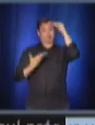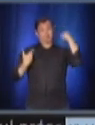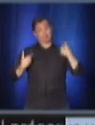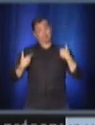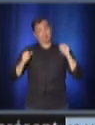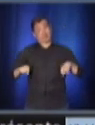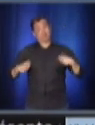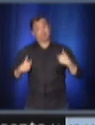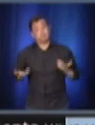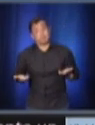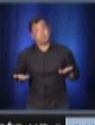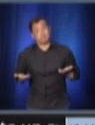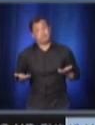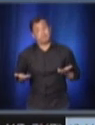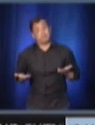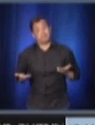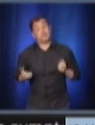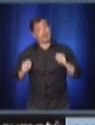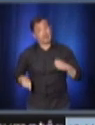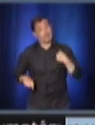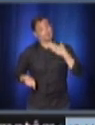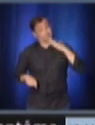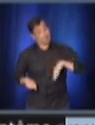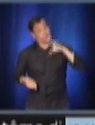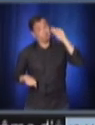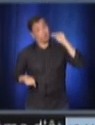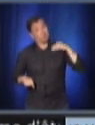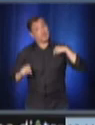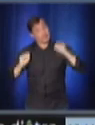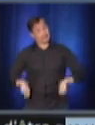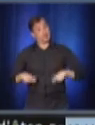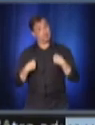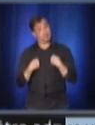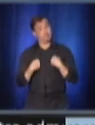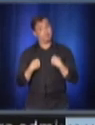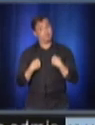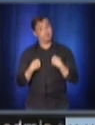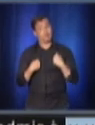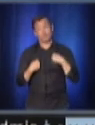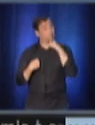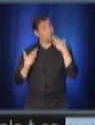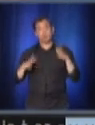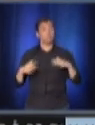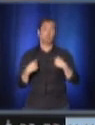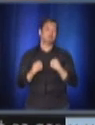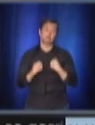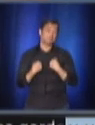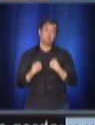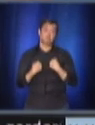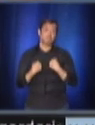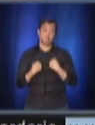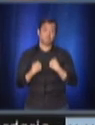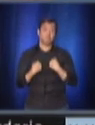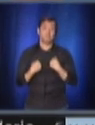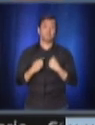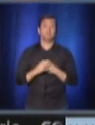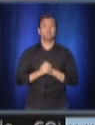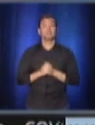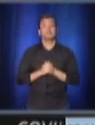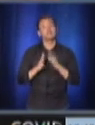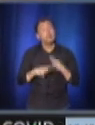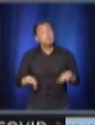méchant. Mais je ne veux pas être un méchant. Je veux que les gens comprennent et agissent de bonne foi et de bonne volonté. La plupart